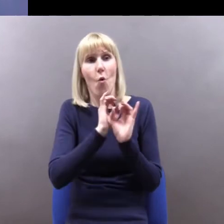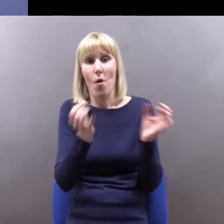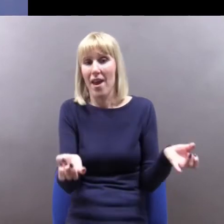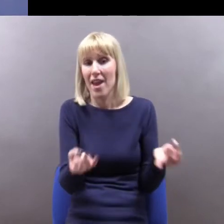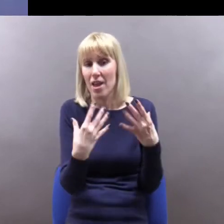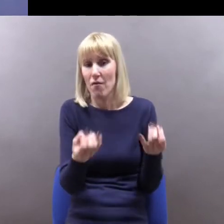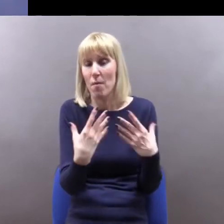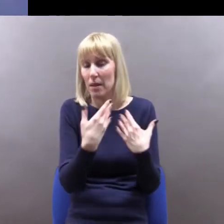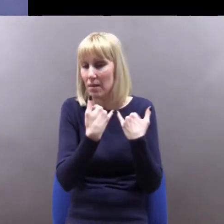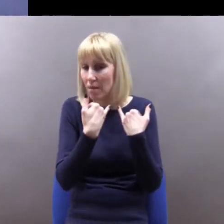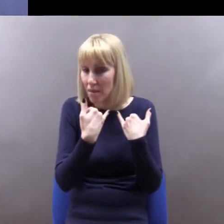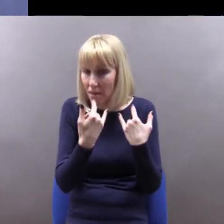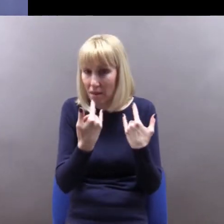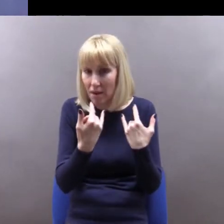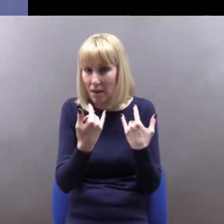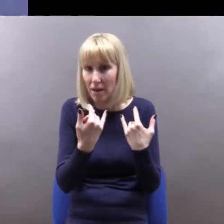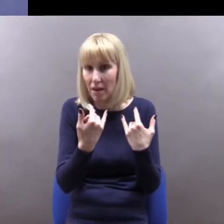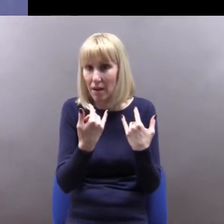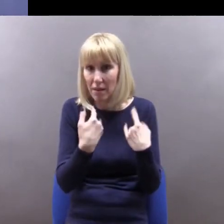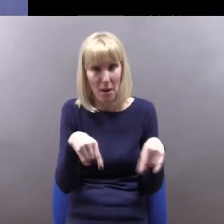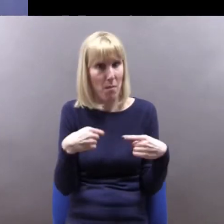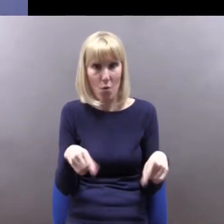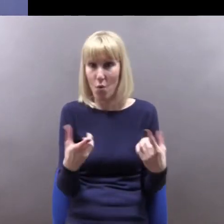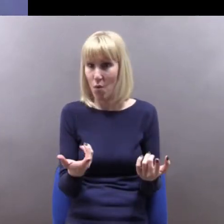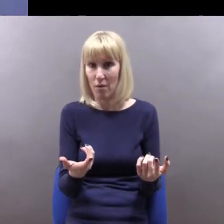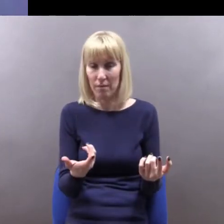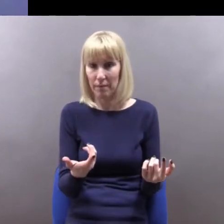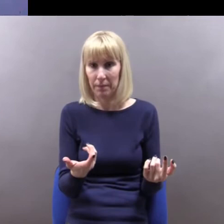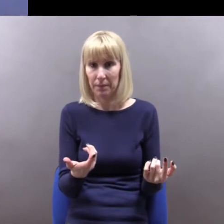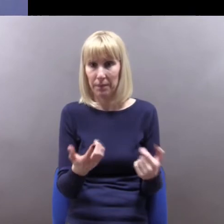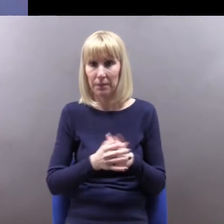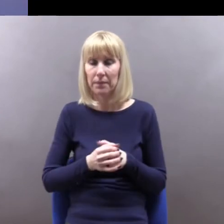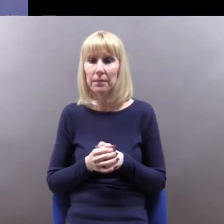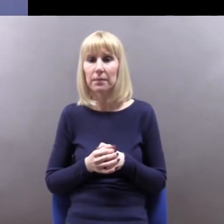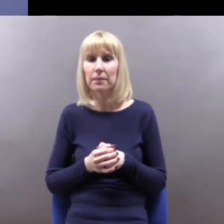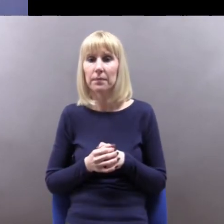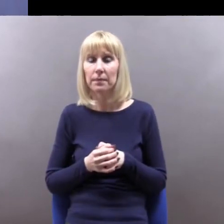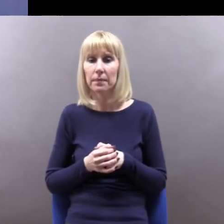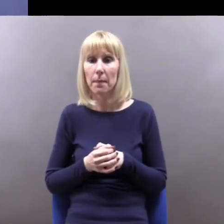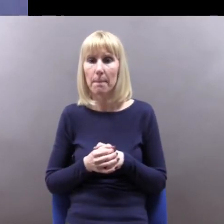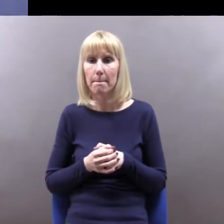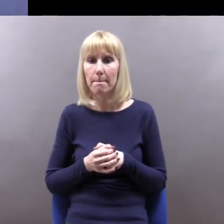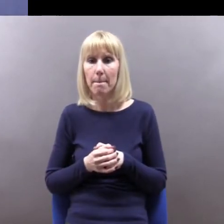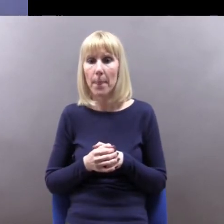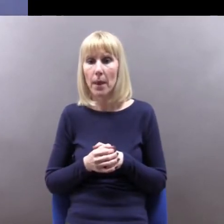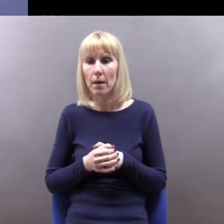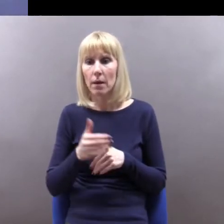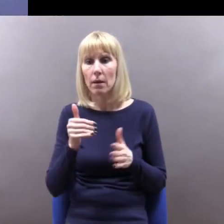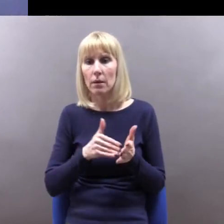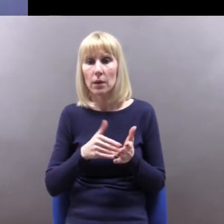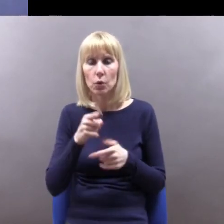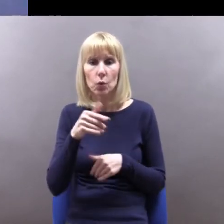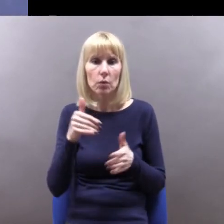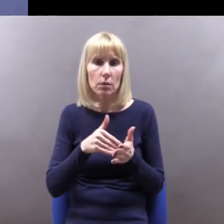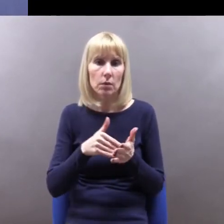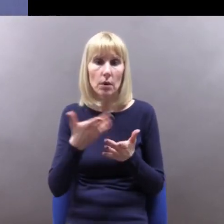windzie, takiej platformie. Dopiero po telefonie do ośrodka, no to, że z drugiej strony, wtedy to trzeba